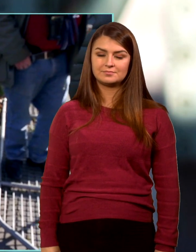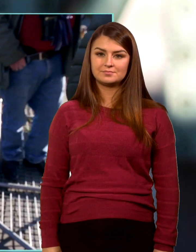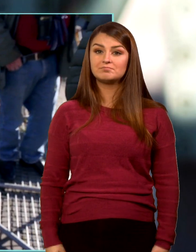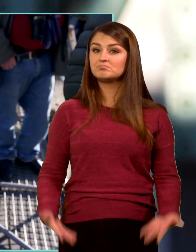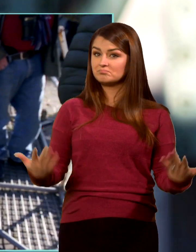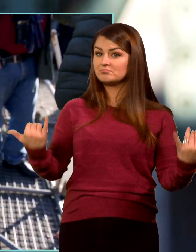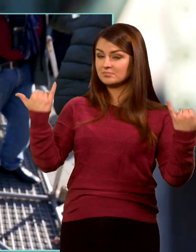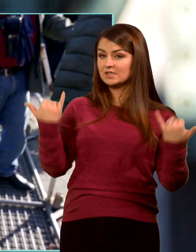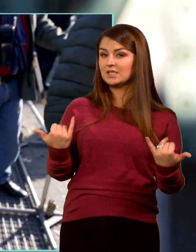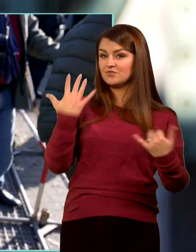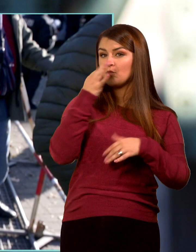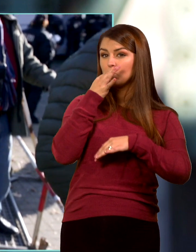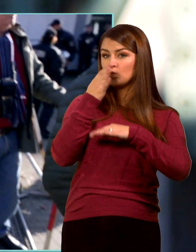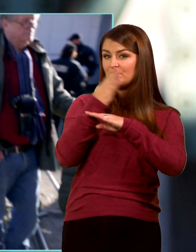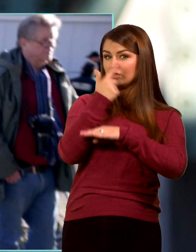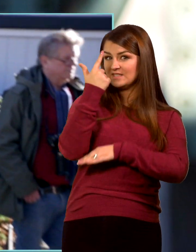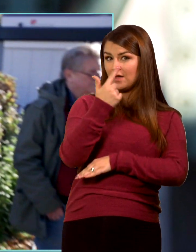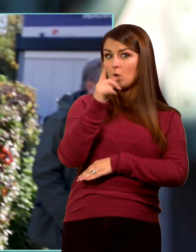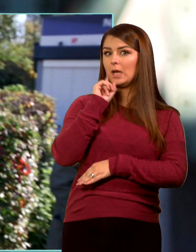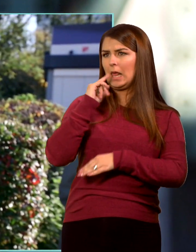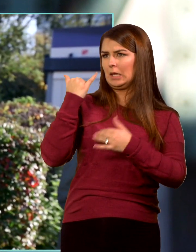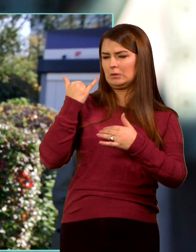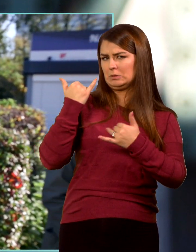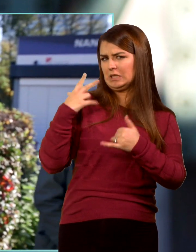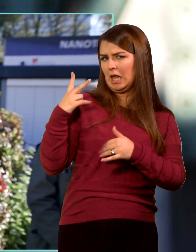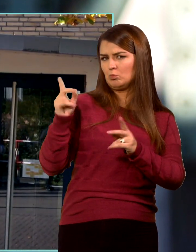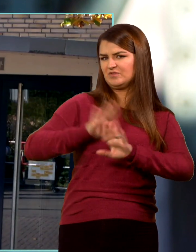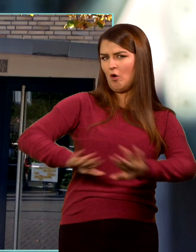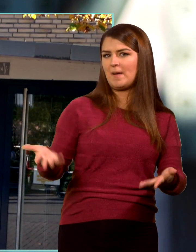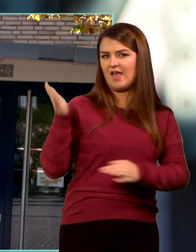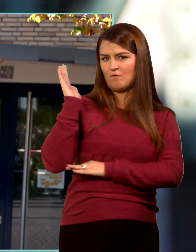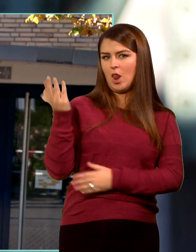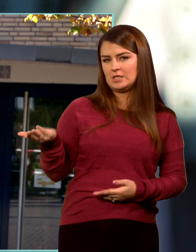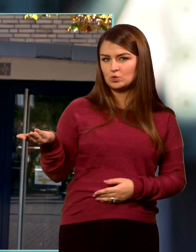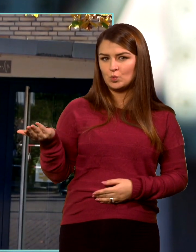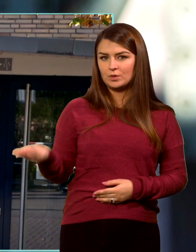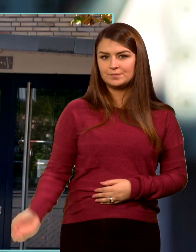Es ist jetzt 5:02 Uhr, eigentlich müsste die Vorlesung jetzt vorbei sein.